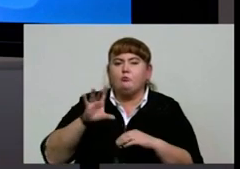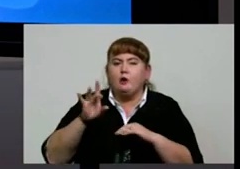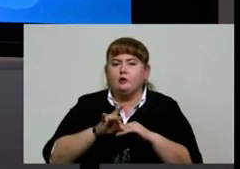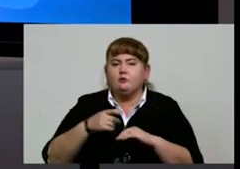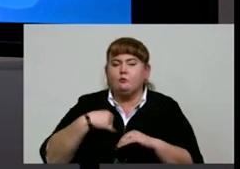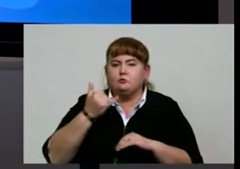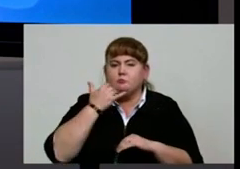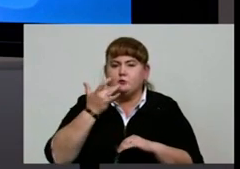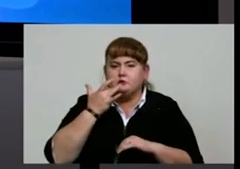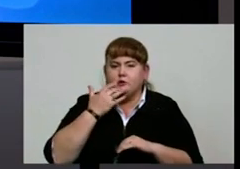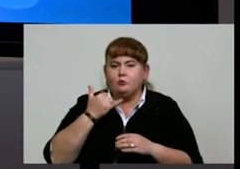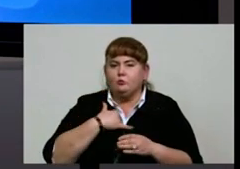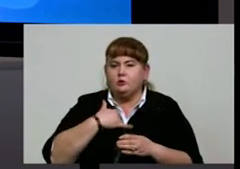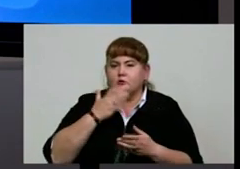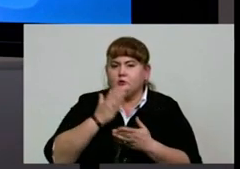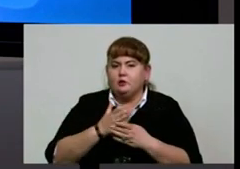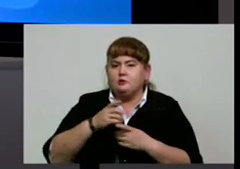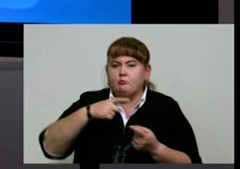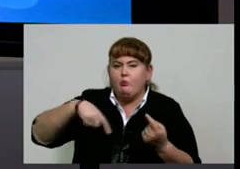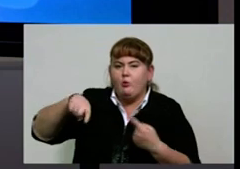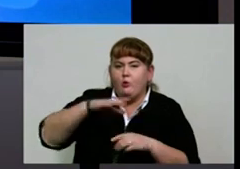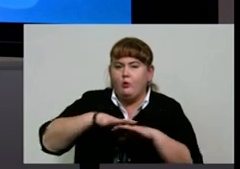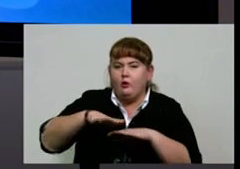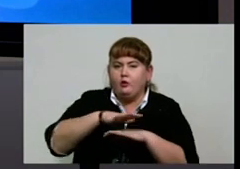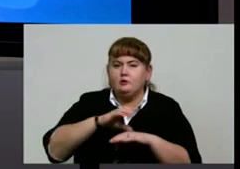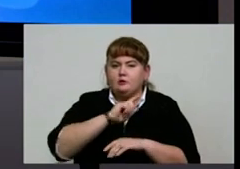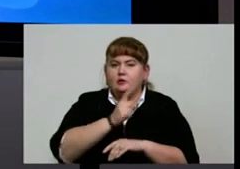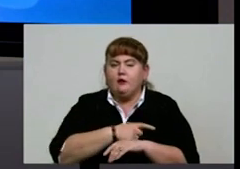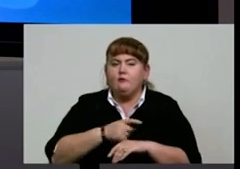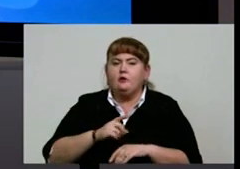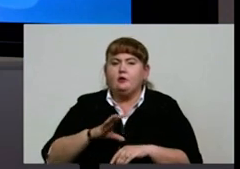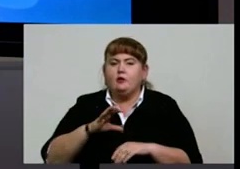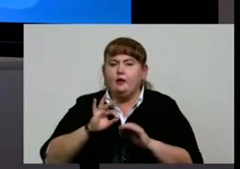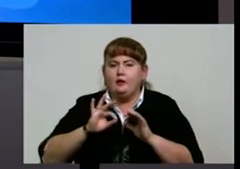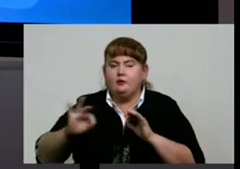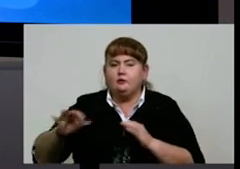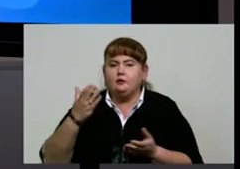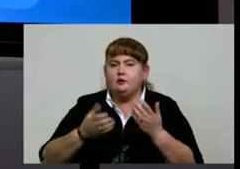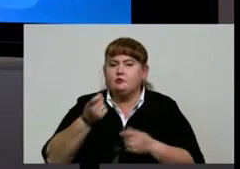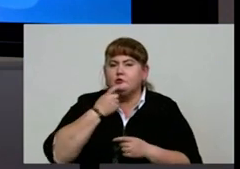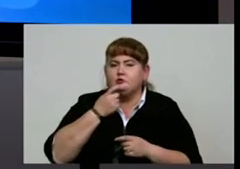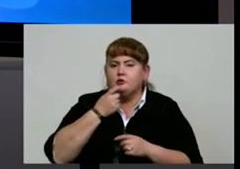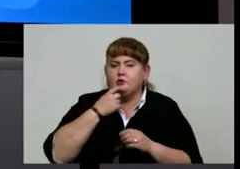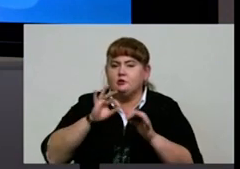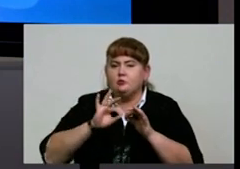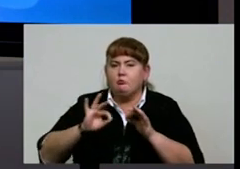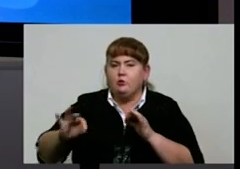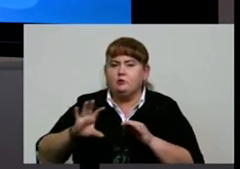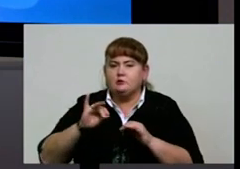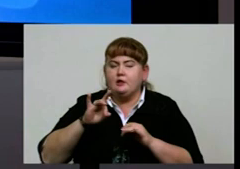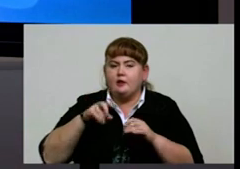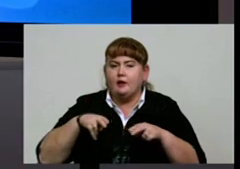нас имеется магнитное поле, а также силовые линии, и если железные стальные полосы и